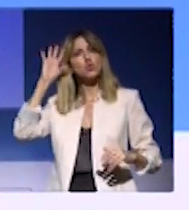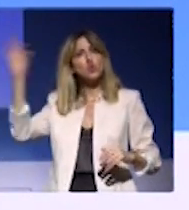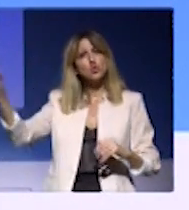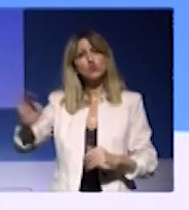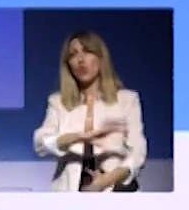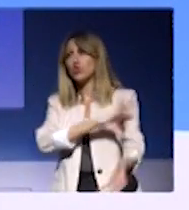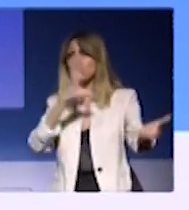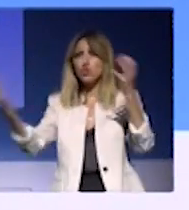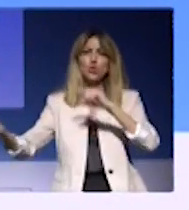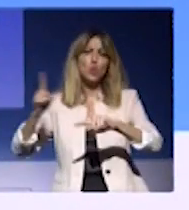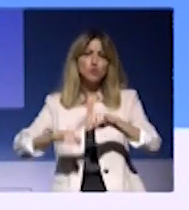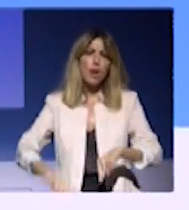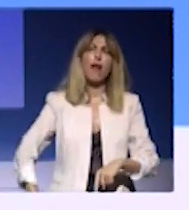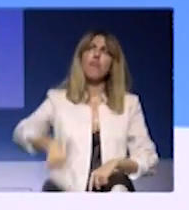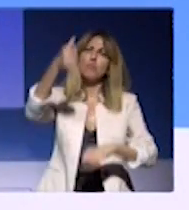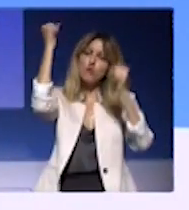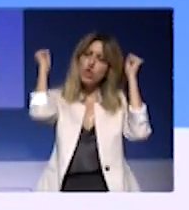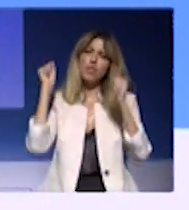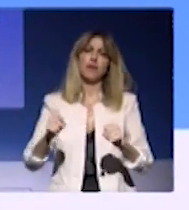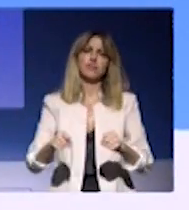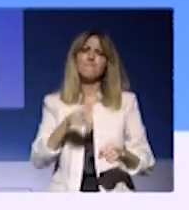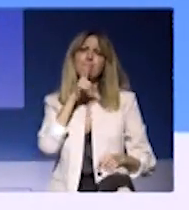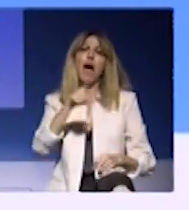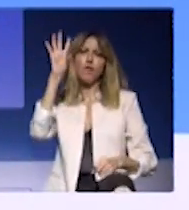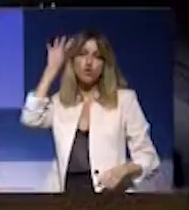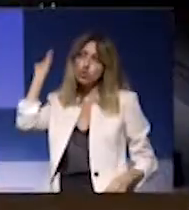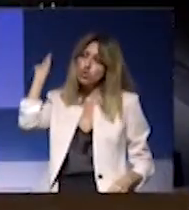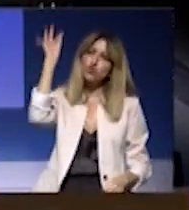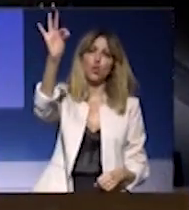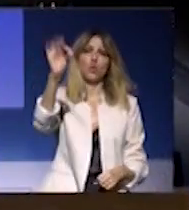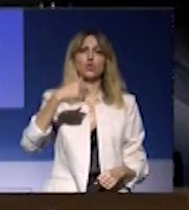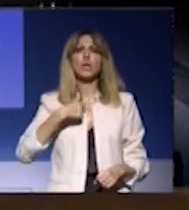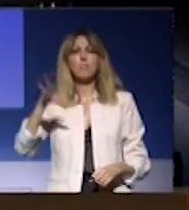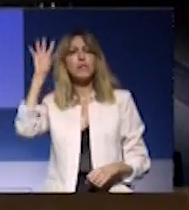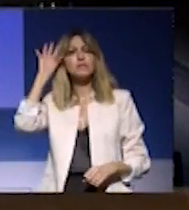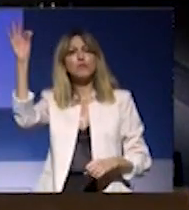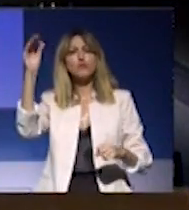πρέπει να μπει ο πήχης για την πατρίδα μας και δεν πρέπει να συμβιβαστούμε